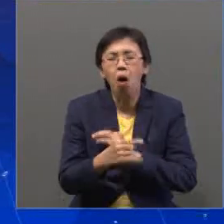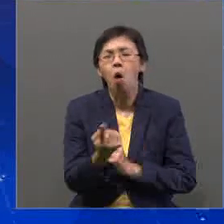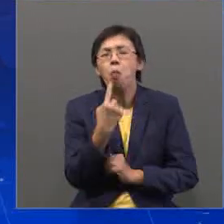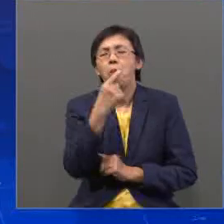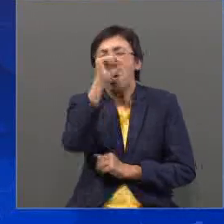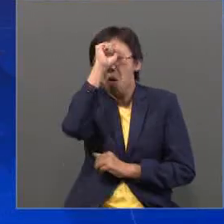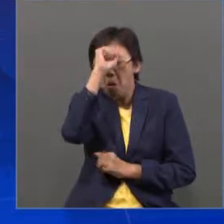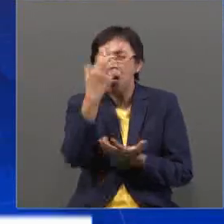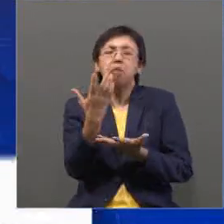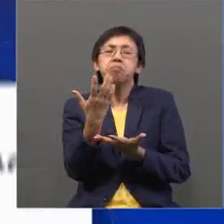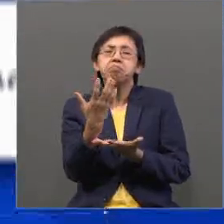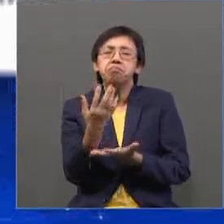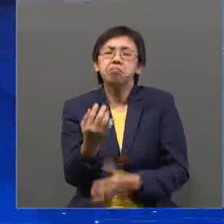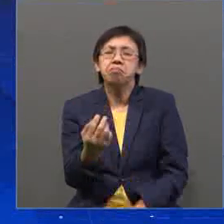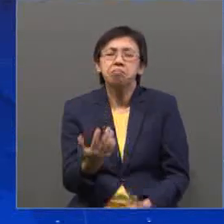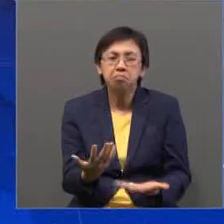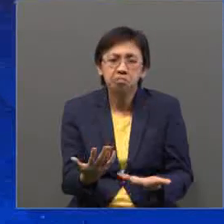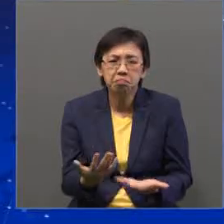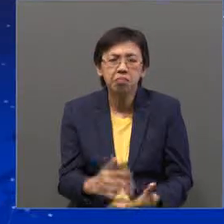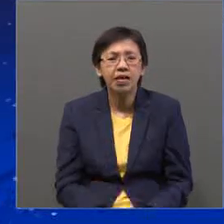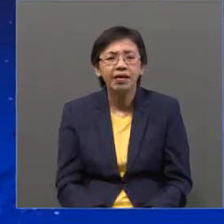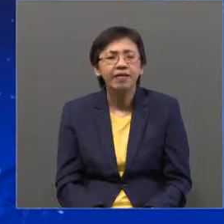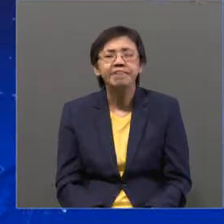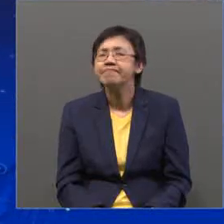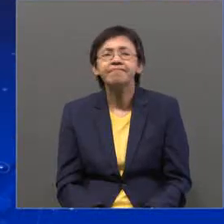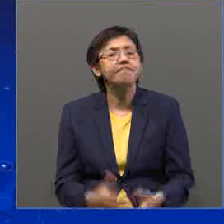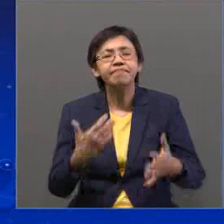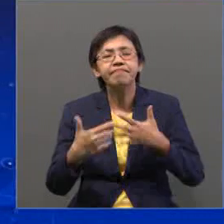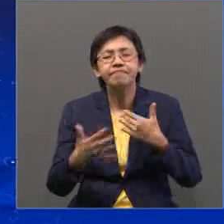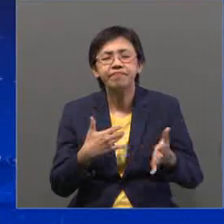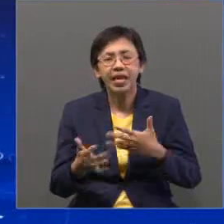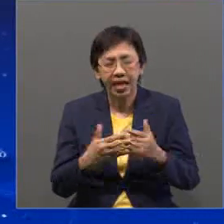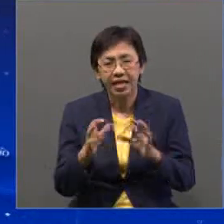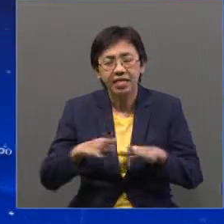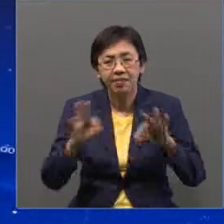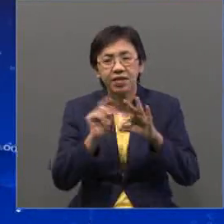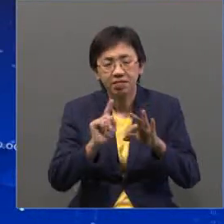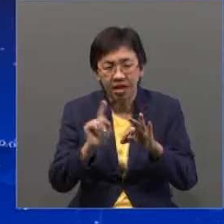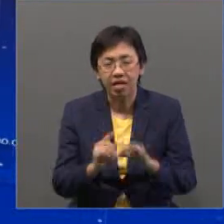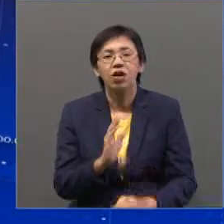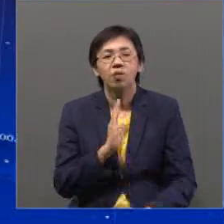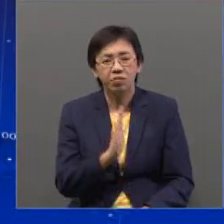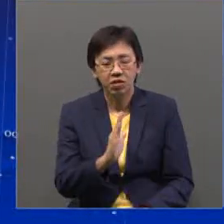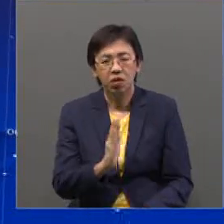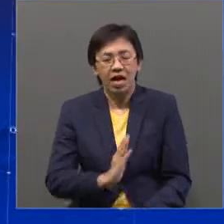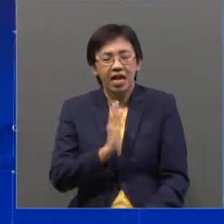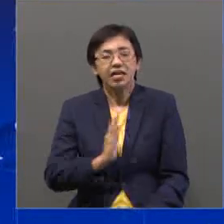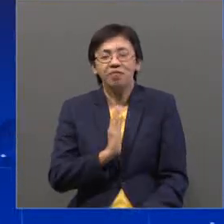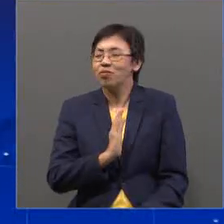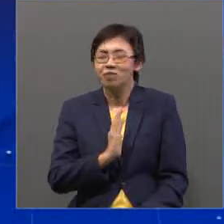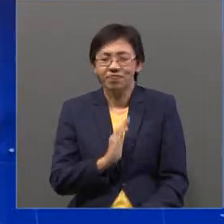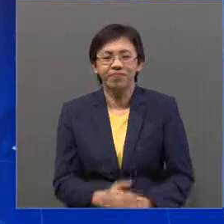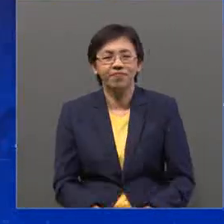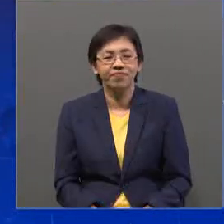โง่จนถูกชิงถูกทุกสิ่งทุกอย่างไปนะครับแต่สิ่งที่ชิงไม่ได้เลยก็คือความซื่อตรงและเกียรติภูมิ